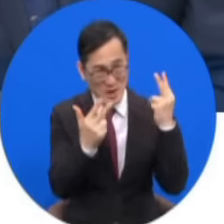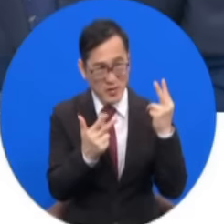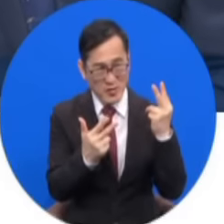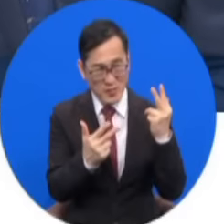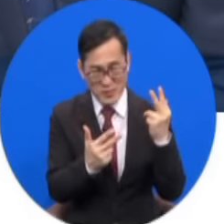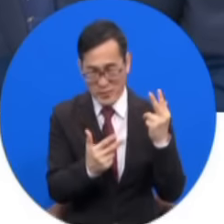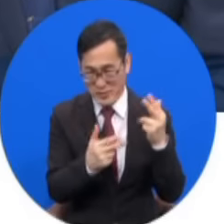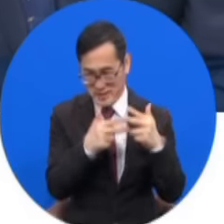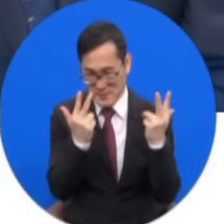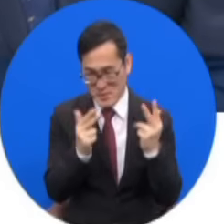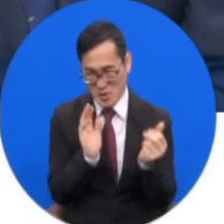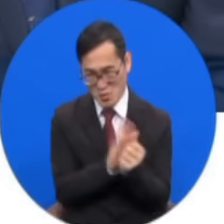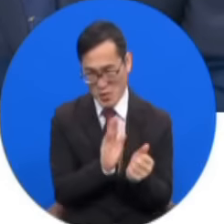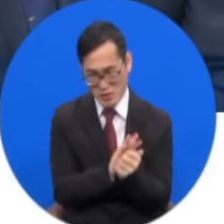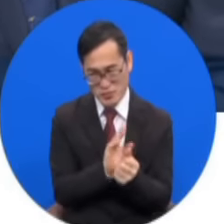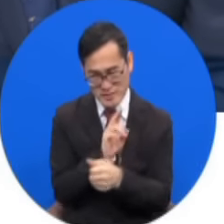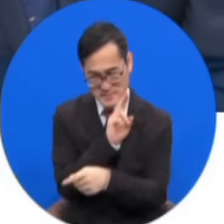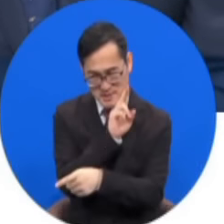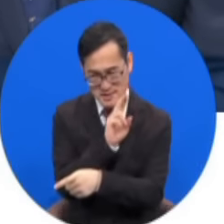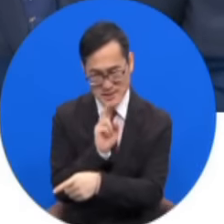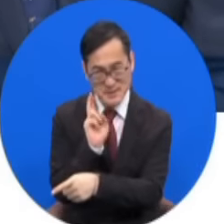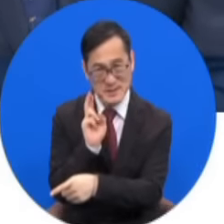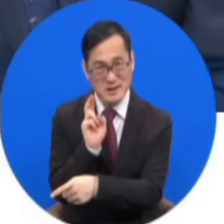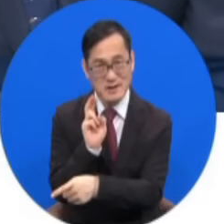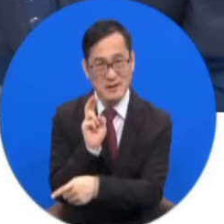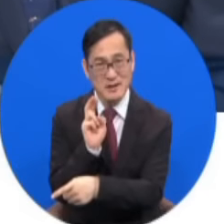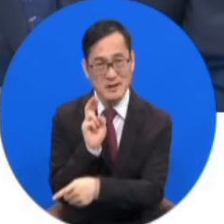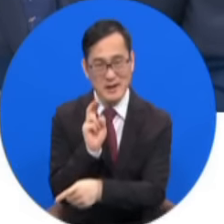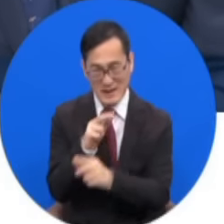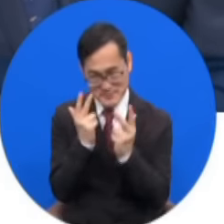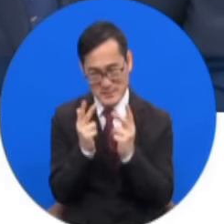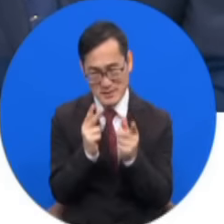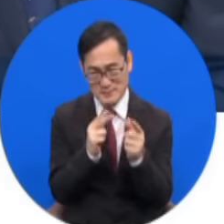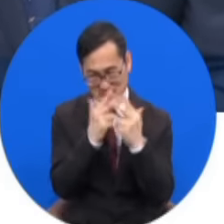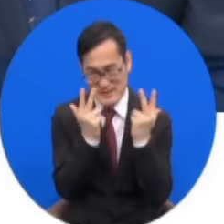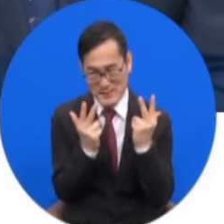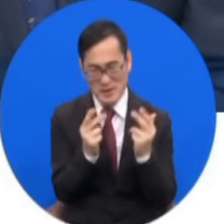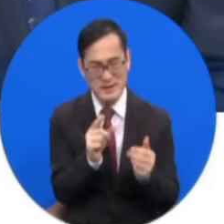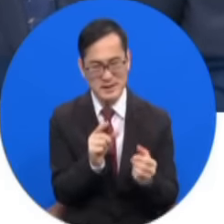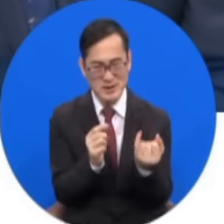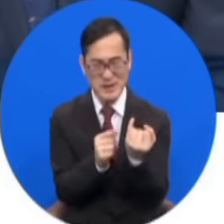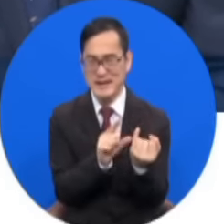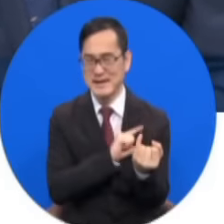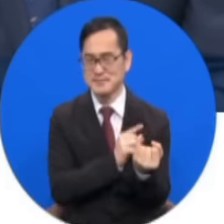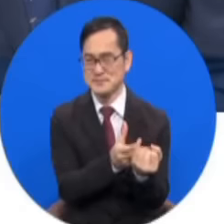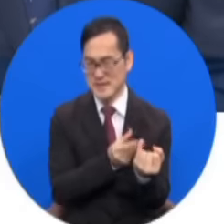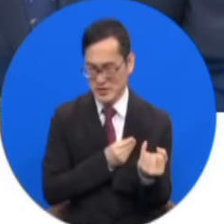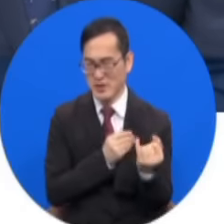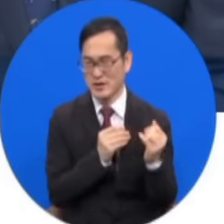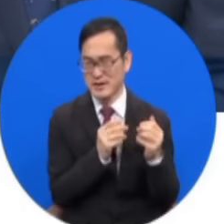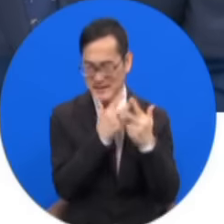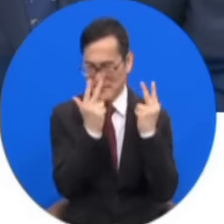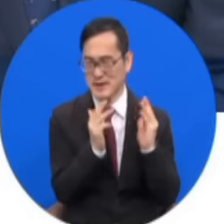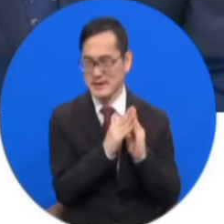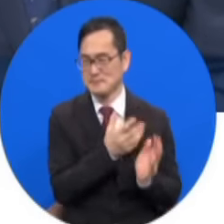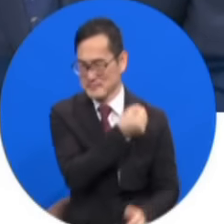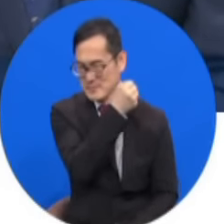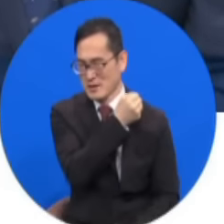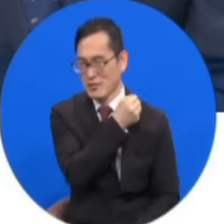마치 이것이 이재명 대표와 관련 있는 재산인 것처럼 이런 방식으로 접근하는 거 내용 자체가 맞지 않다고